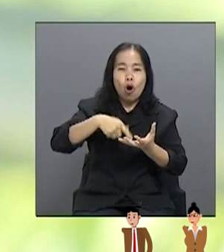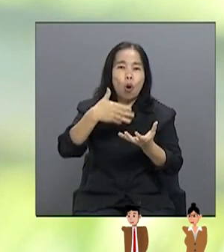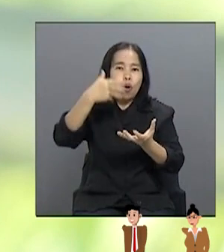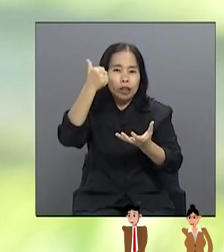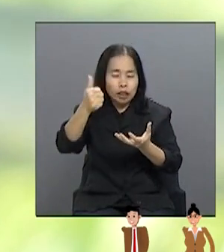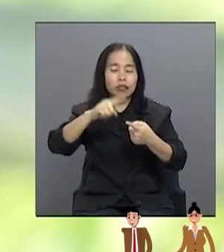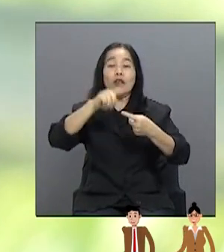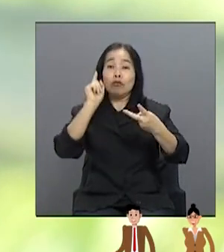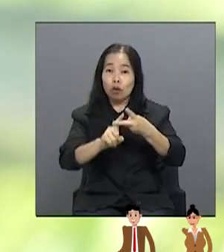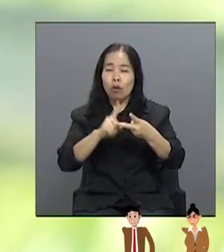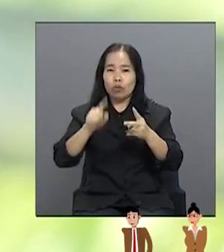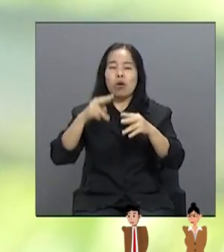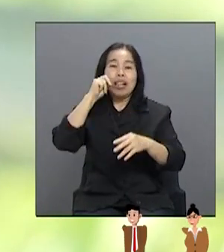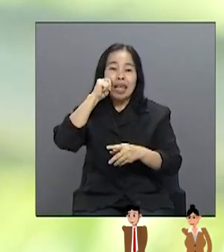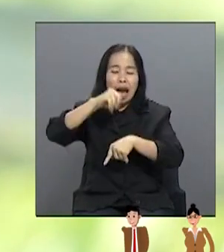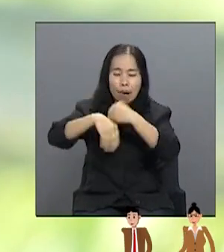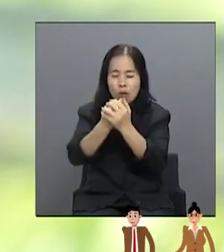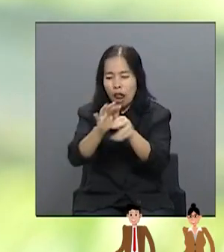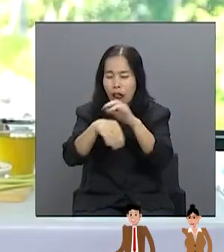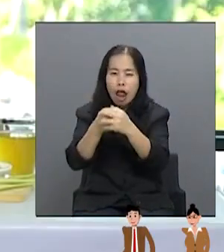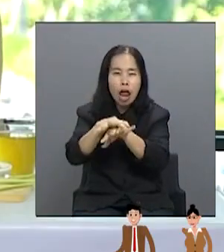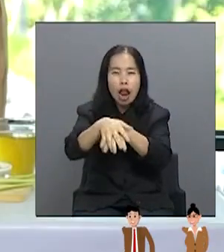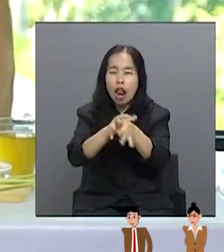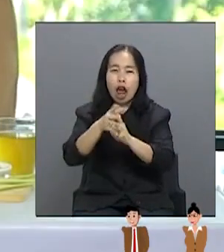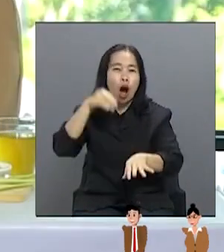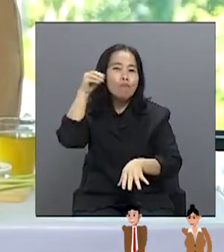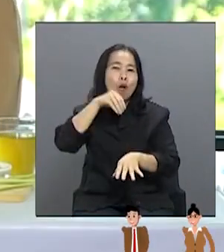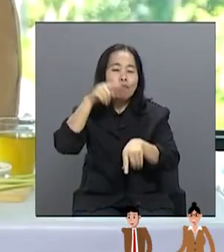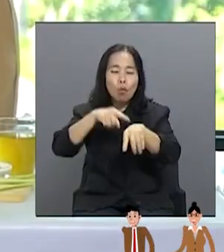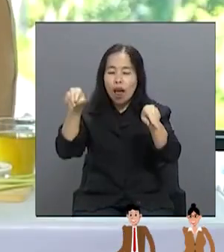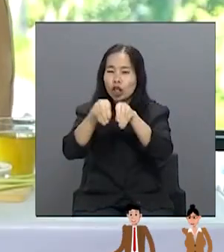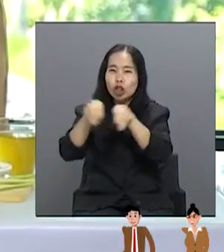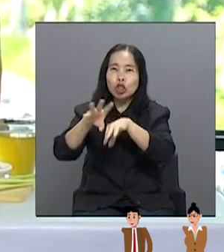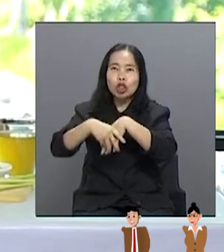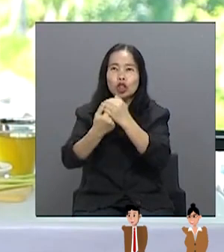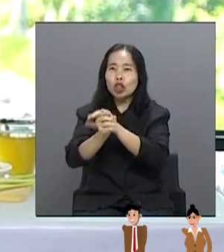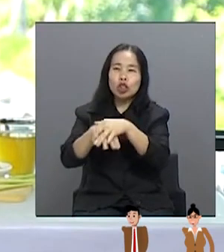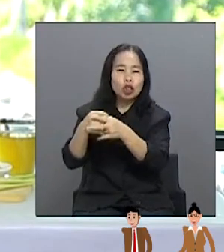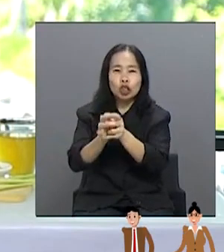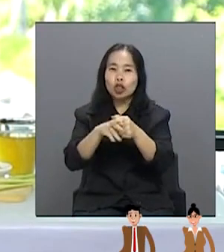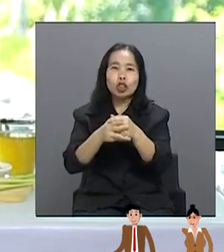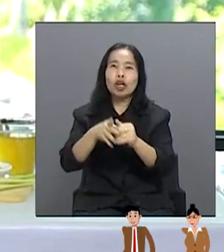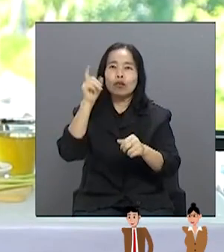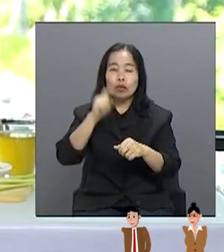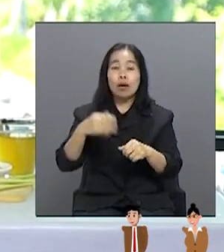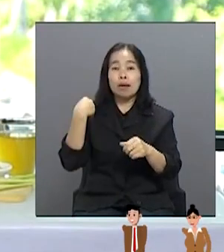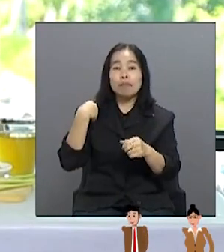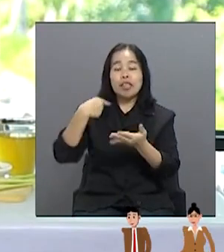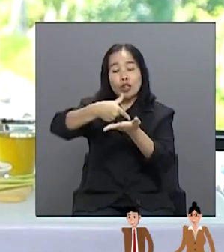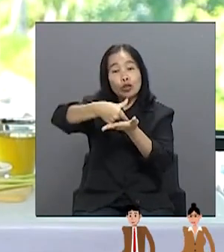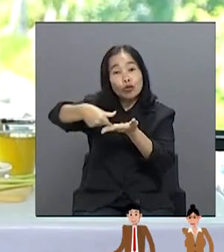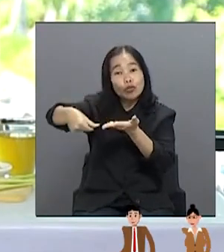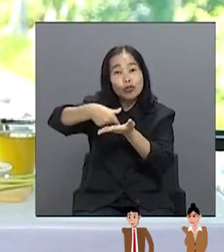แล้วก็ล้างมืออย่างน้อย20วิให้สะอาดนะครับไม่ใช่ล้างรวบๆ โอ้โหปุ๊บๆๆบางคนรีบมากเลยนะคะ ใช้เจลแอลกอ